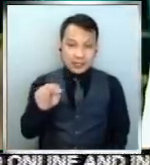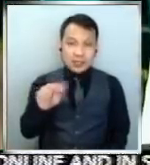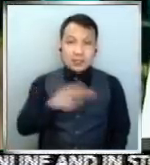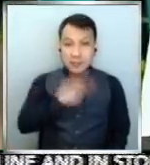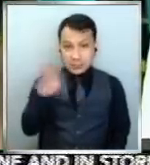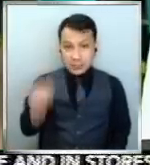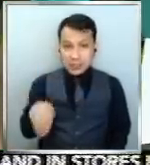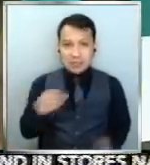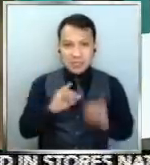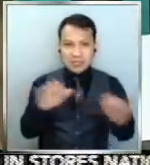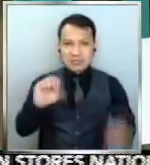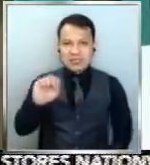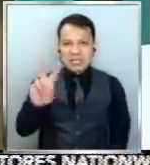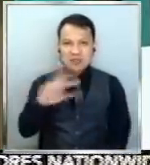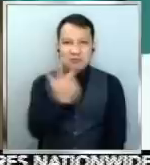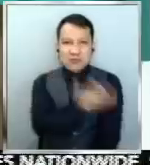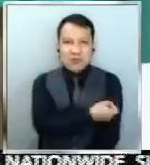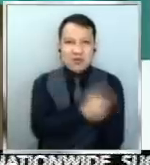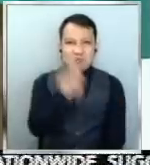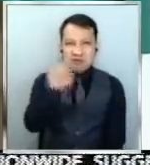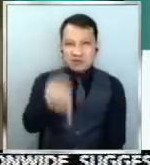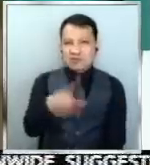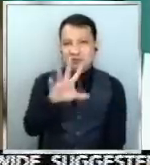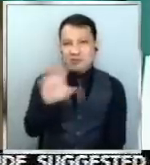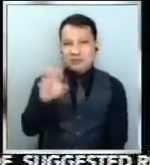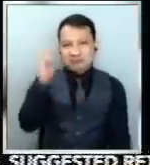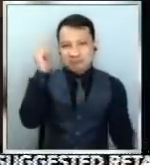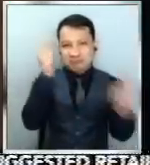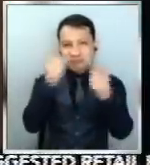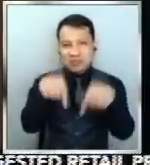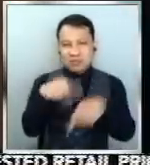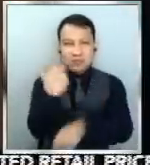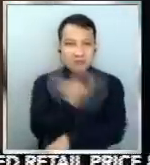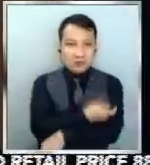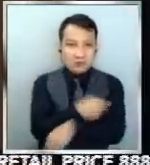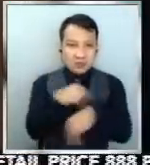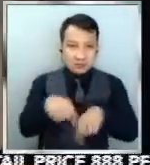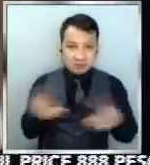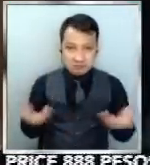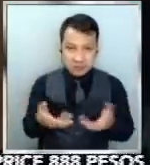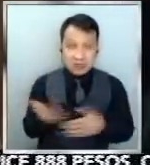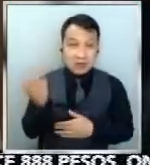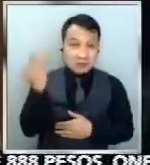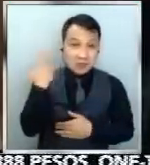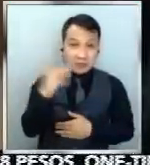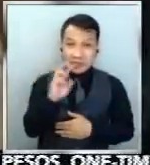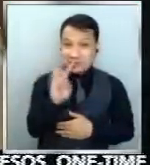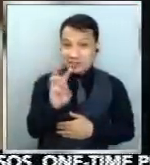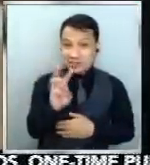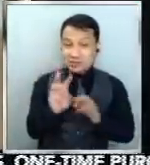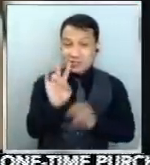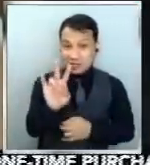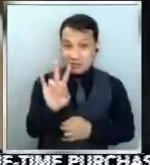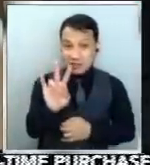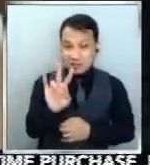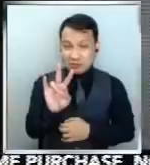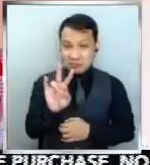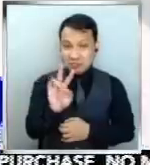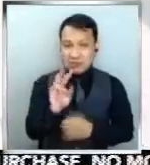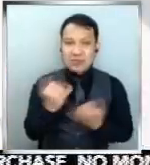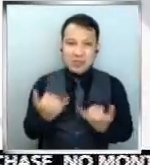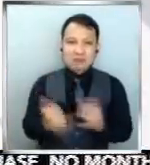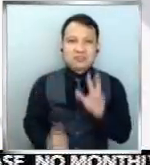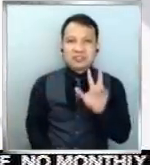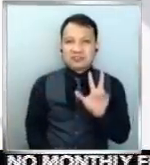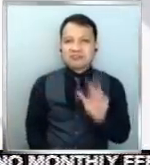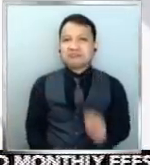itinuturok. 1,500 ang target na bakunahan dito. At kung dati may 6 to 7 vaccinators, ngayon 3 na lang.